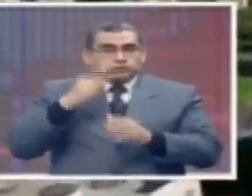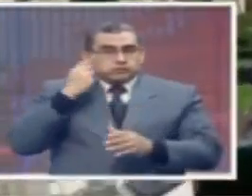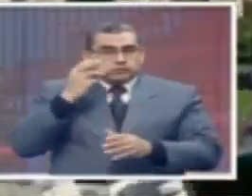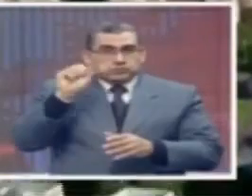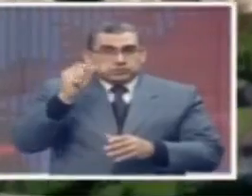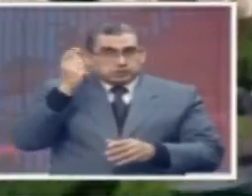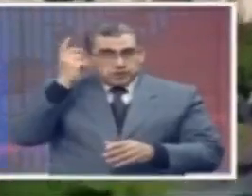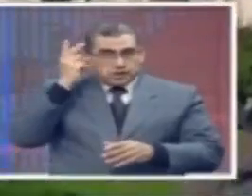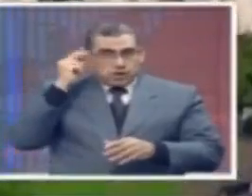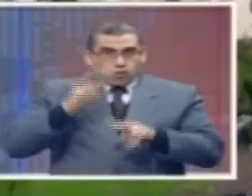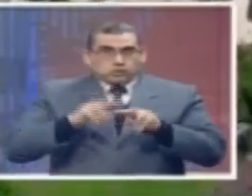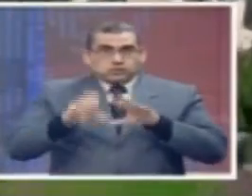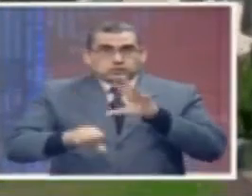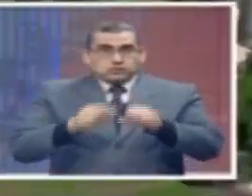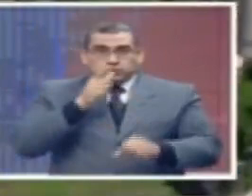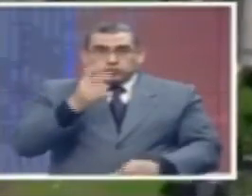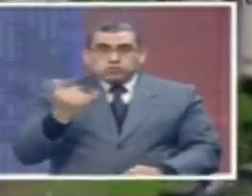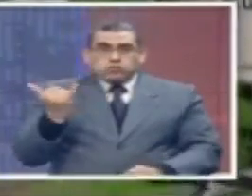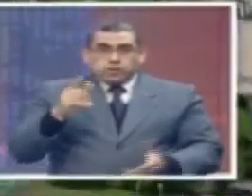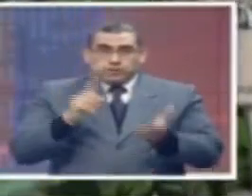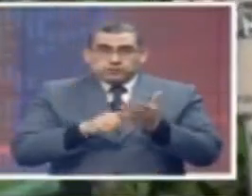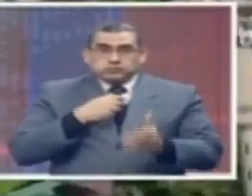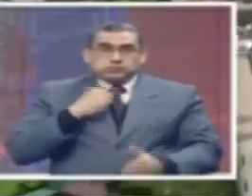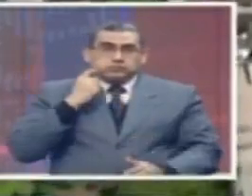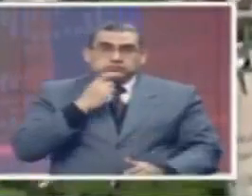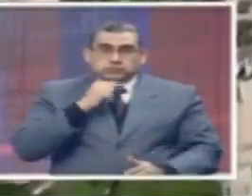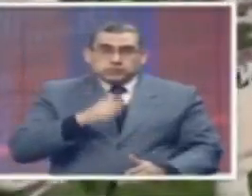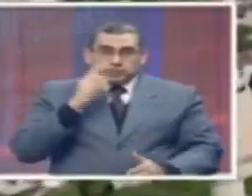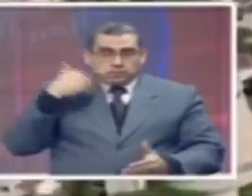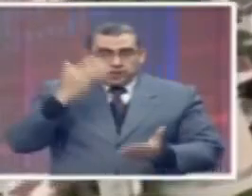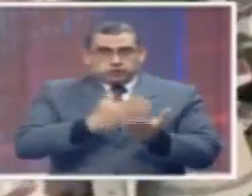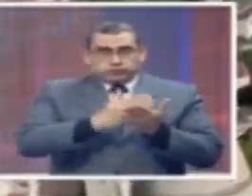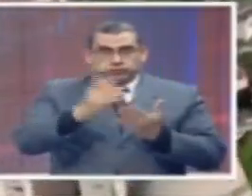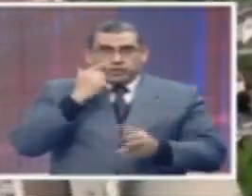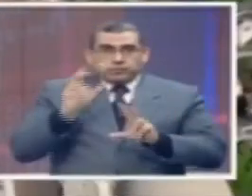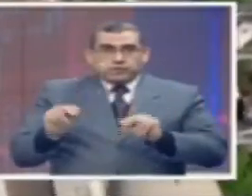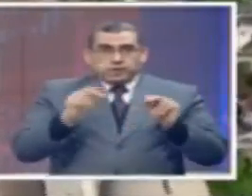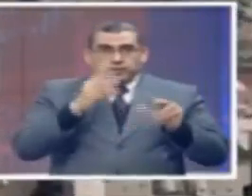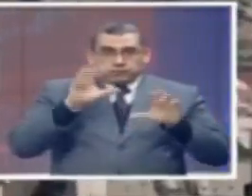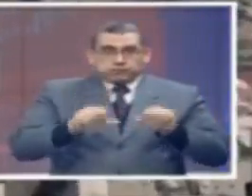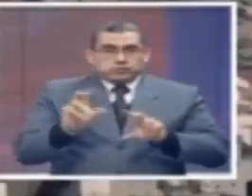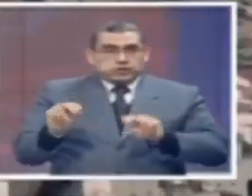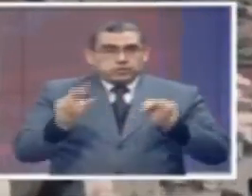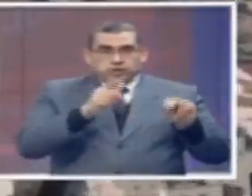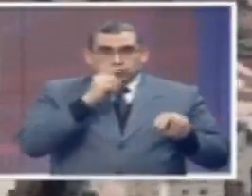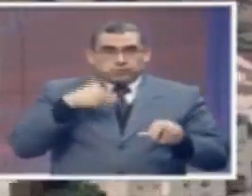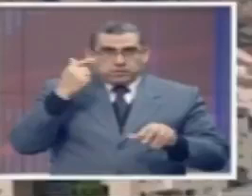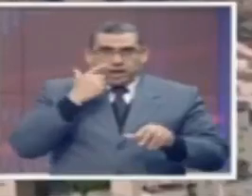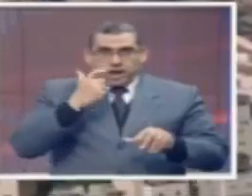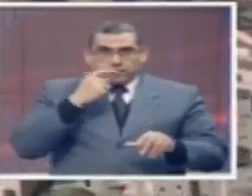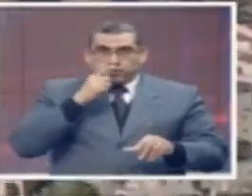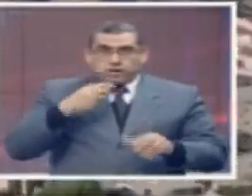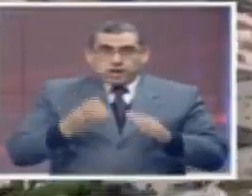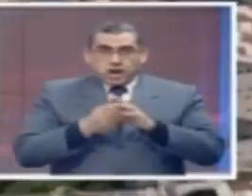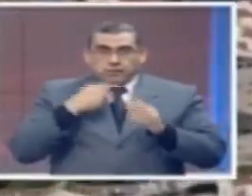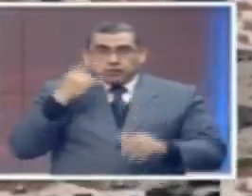المشروعات الاستيطانية، مشددة على أنها إلى زوال شأنها شأن الاحتلال. وأكدت الجامعة أن